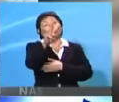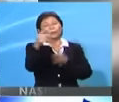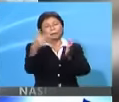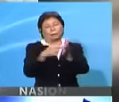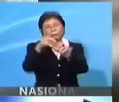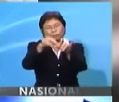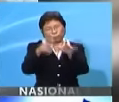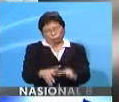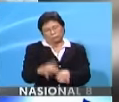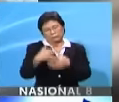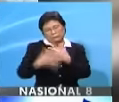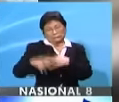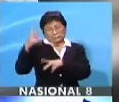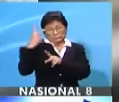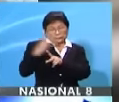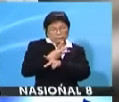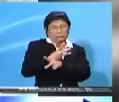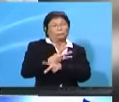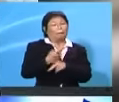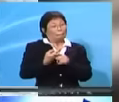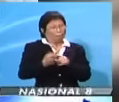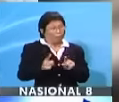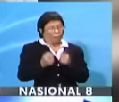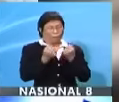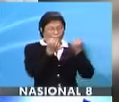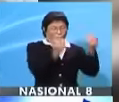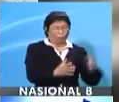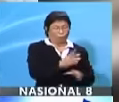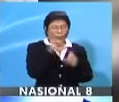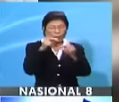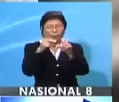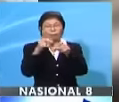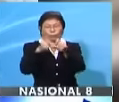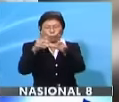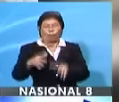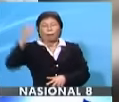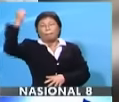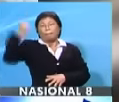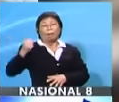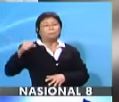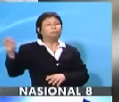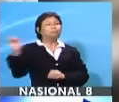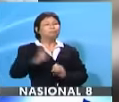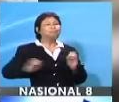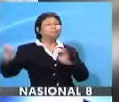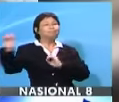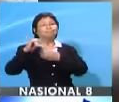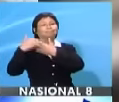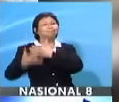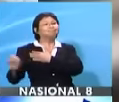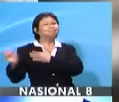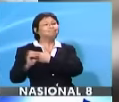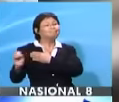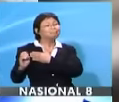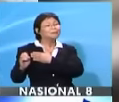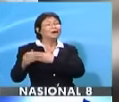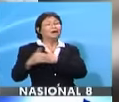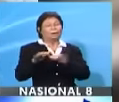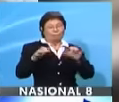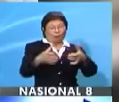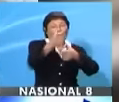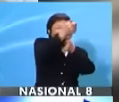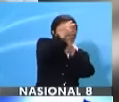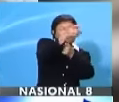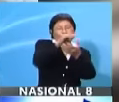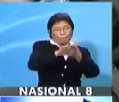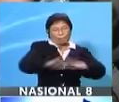lagi penumpangnya cedera parah. Bagaimanapun, pemandu dan penumpang bas berkenaan tidak mengalami sebarang kecederaan. Sepasukan bomba